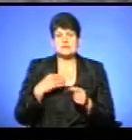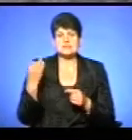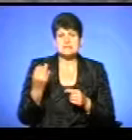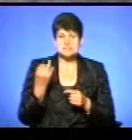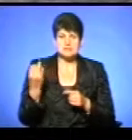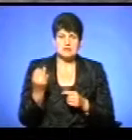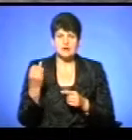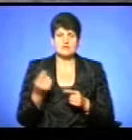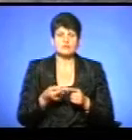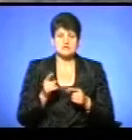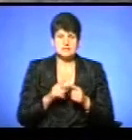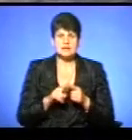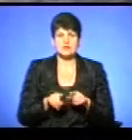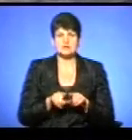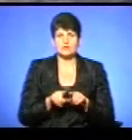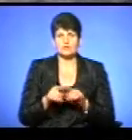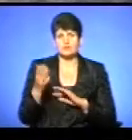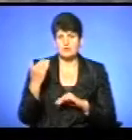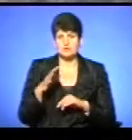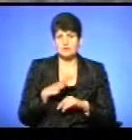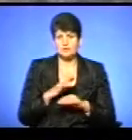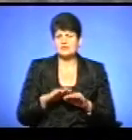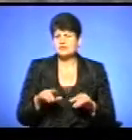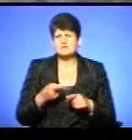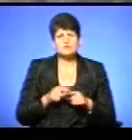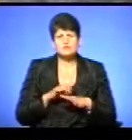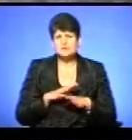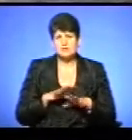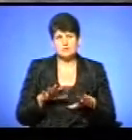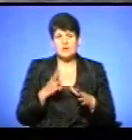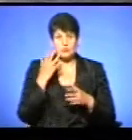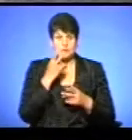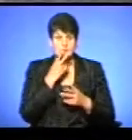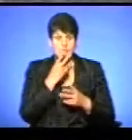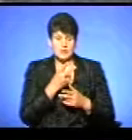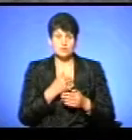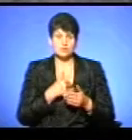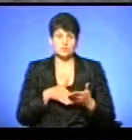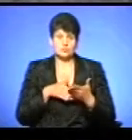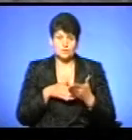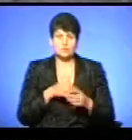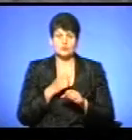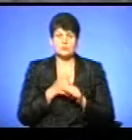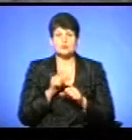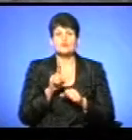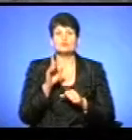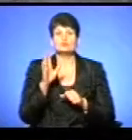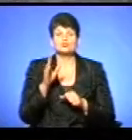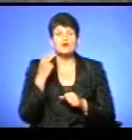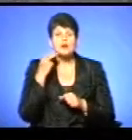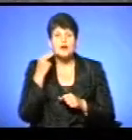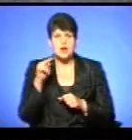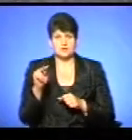бо тому що так само, як попередній мій говорив, в дитинстві цього всього не було, а зараз, коли бачиш, хочеш прилучитися, хочеш зробити, щоб було краще,